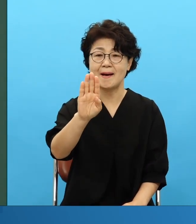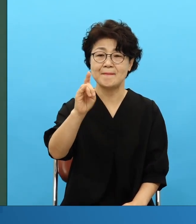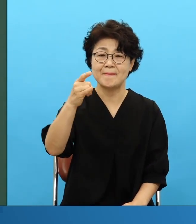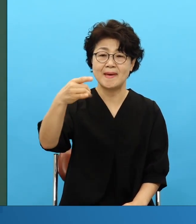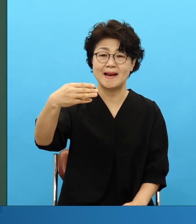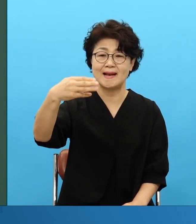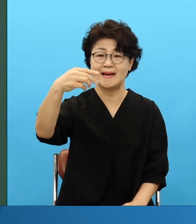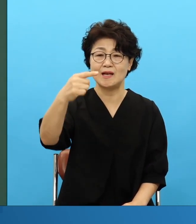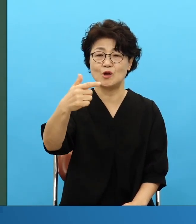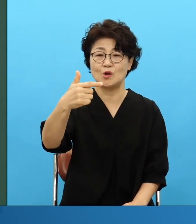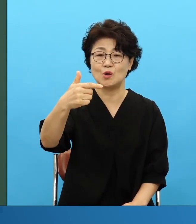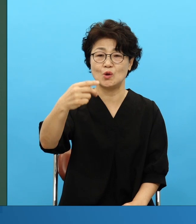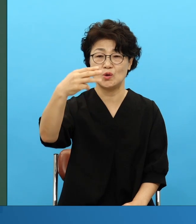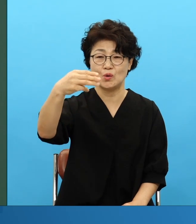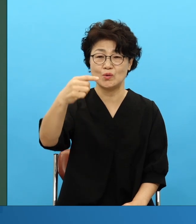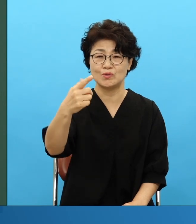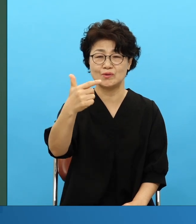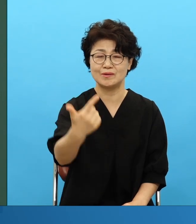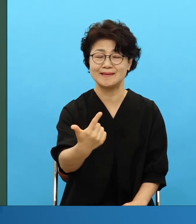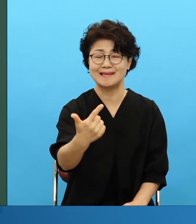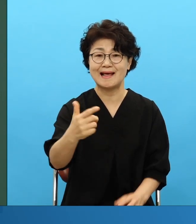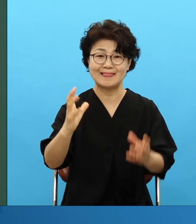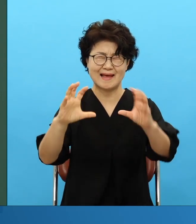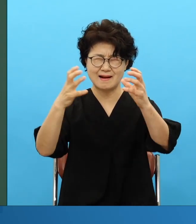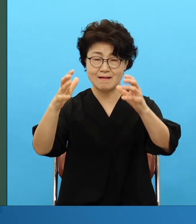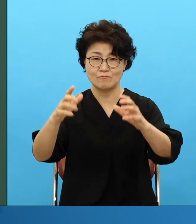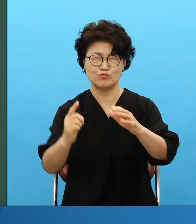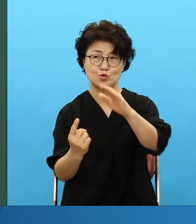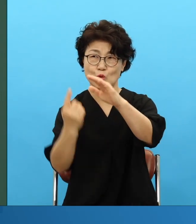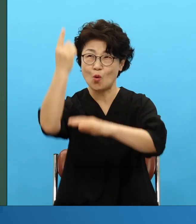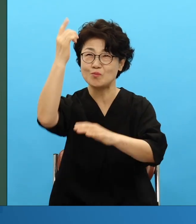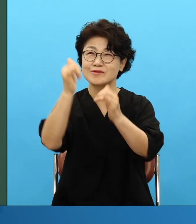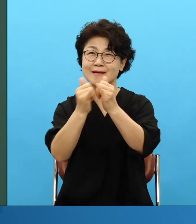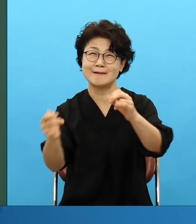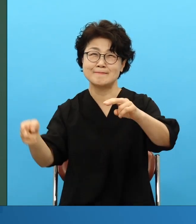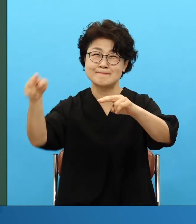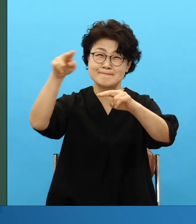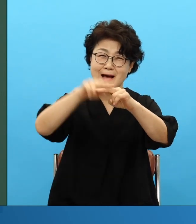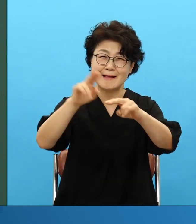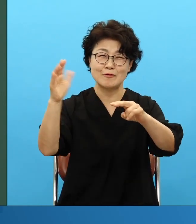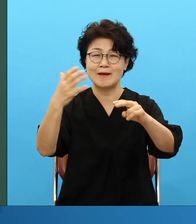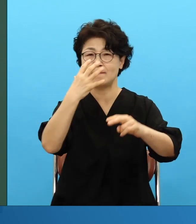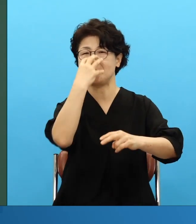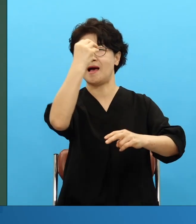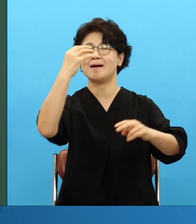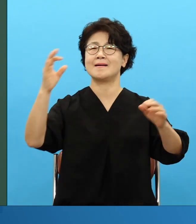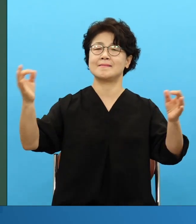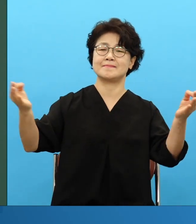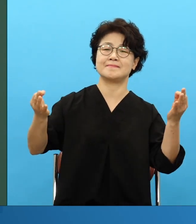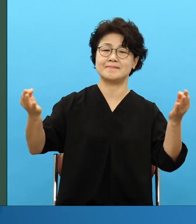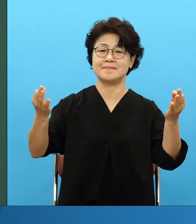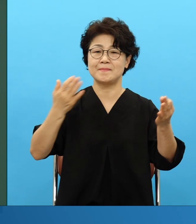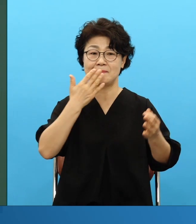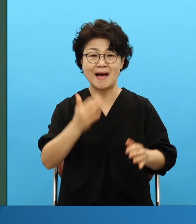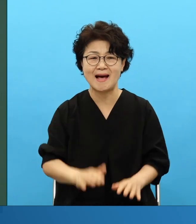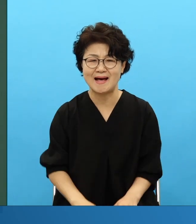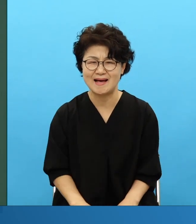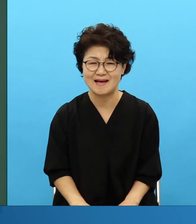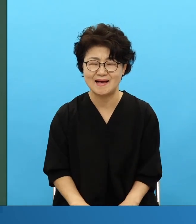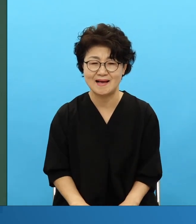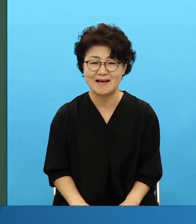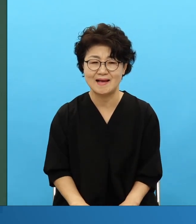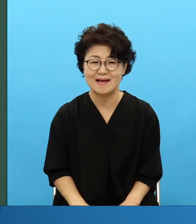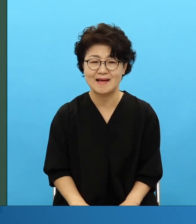거예요. I have become one of the top officials of this great Babylonian empire. 이때 벌써 다니엘과 팀은 이걸